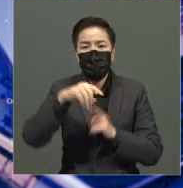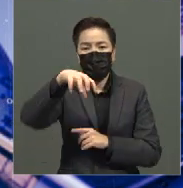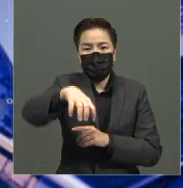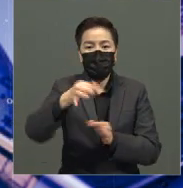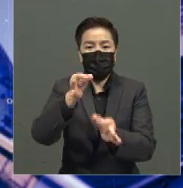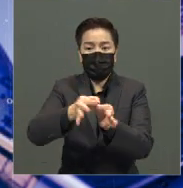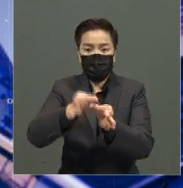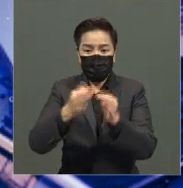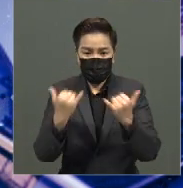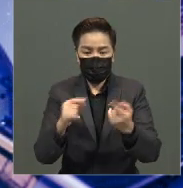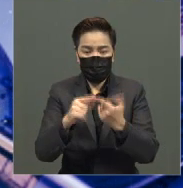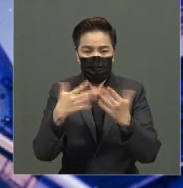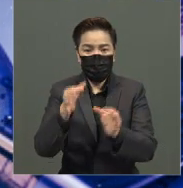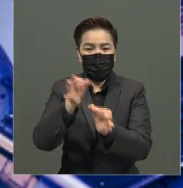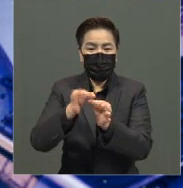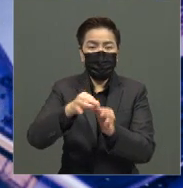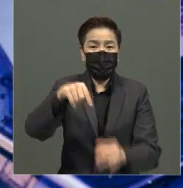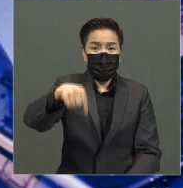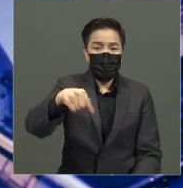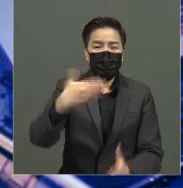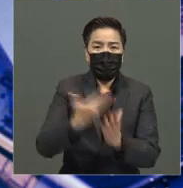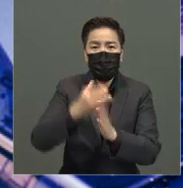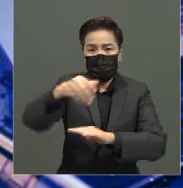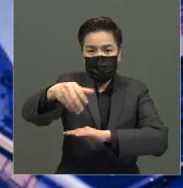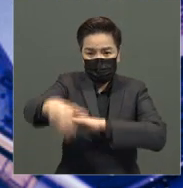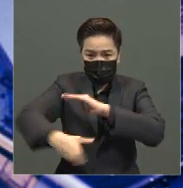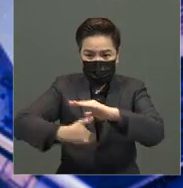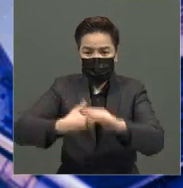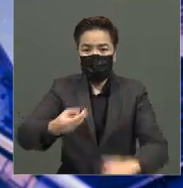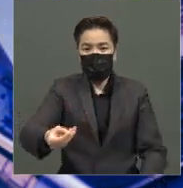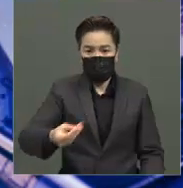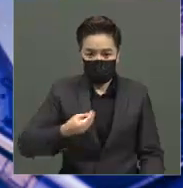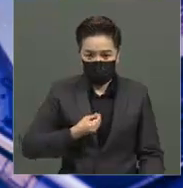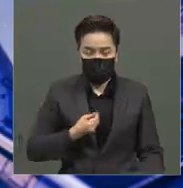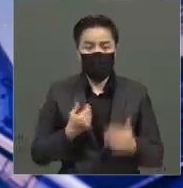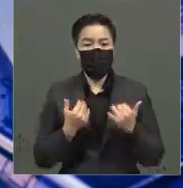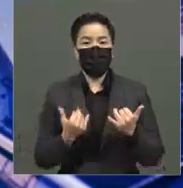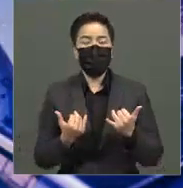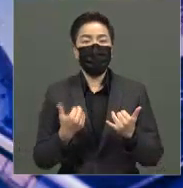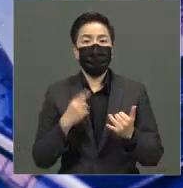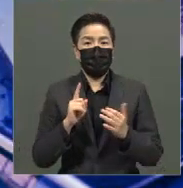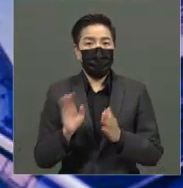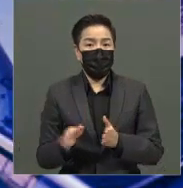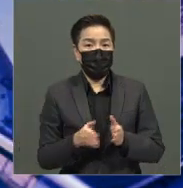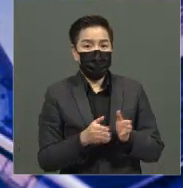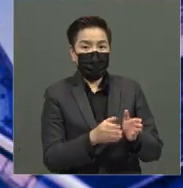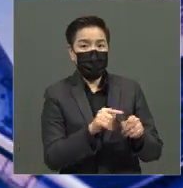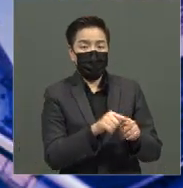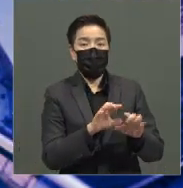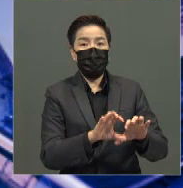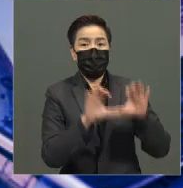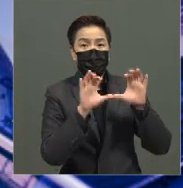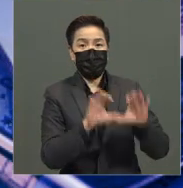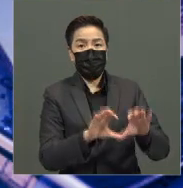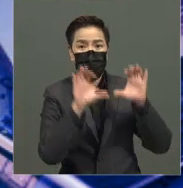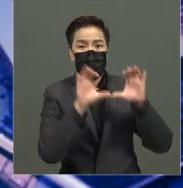ในส่วนของธนาคารใช่ไหมคะเดี๋ยวธนาคารจะเร่งคืนเงินให้กับลูกค้าที่ได้รับความเสียหายไปเนี่ยอีกฝั่งหนึ่งทางด้านของ